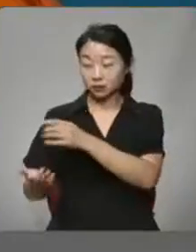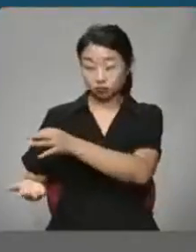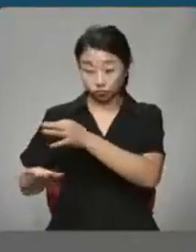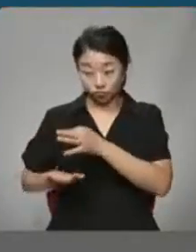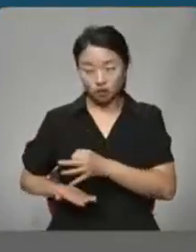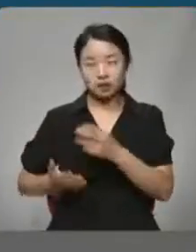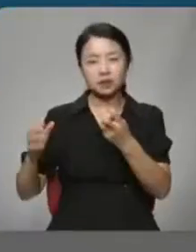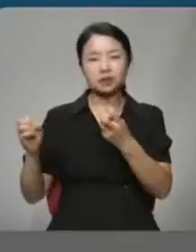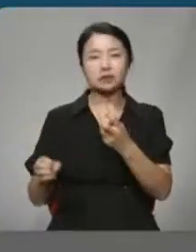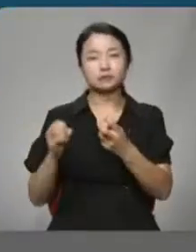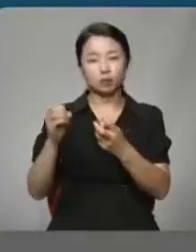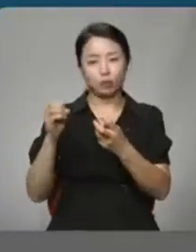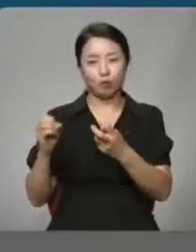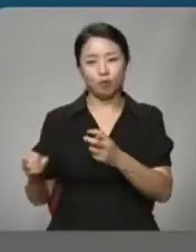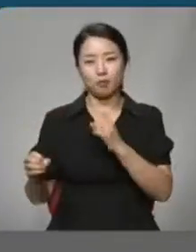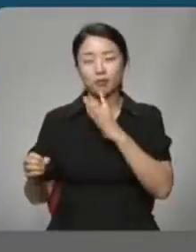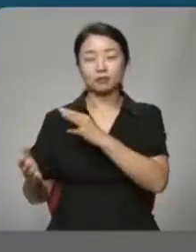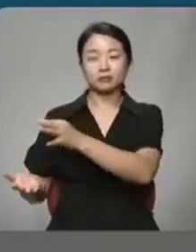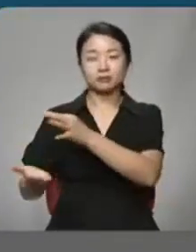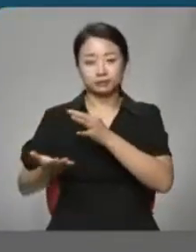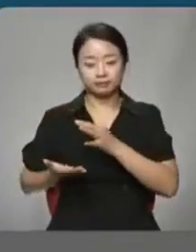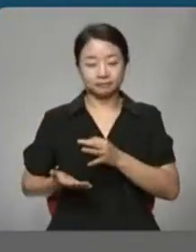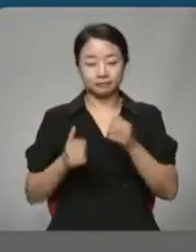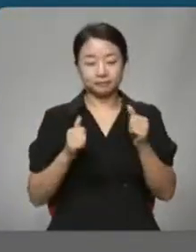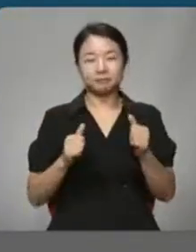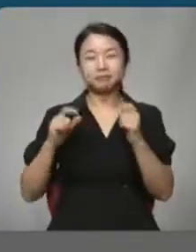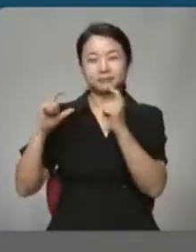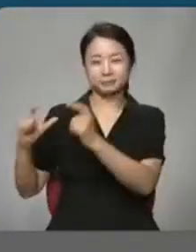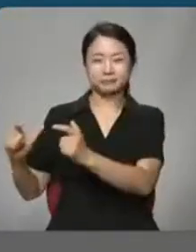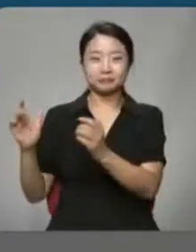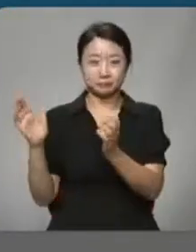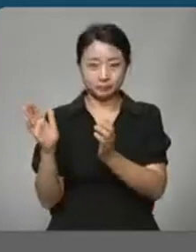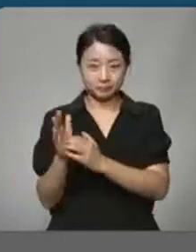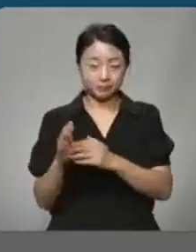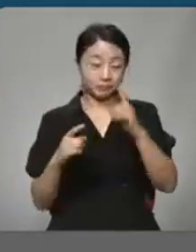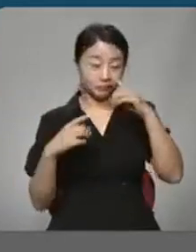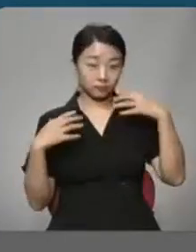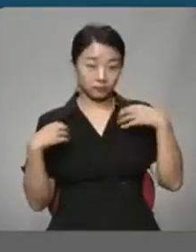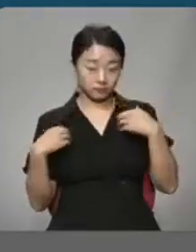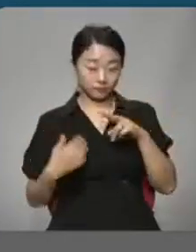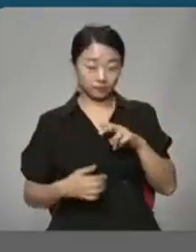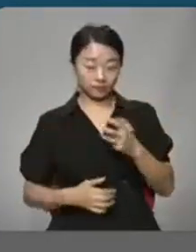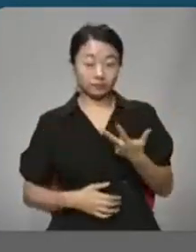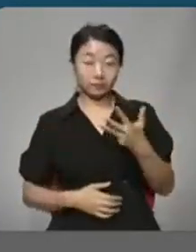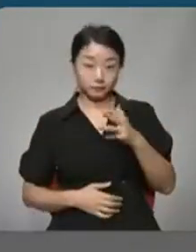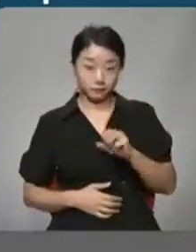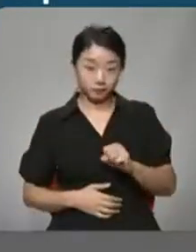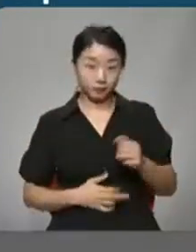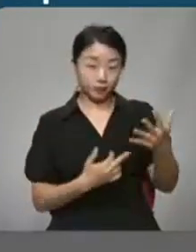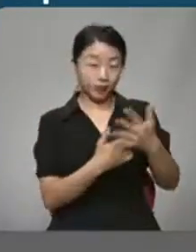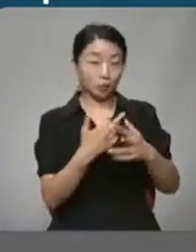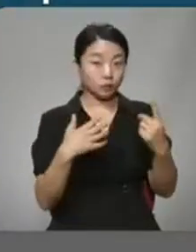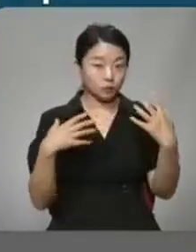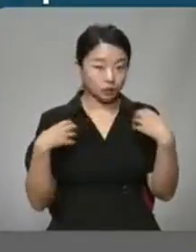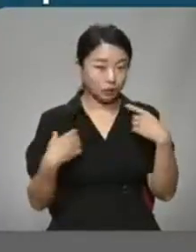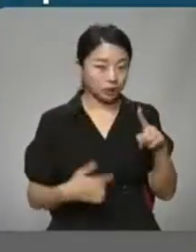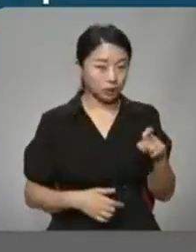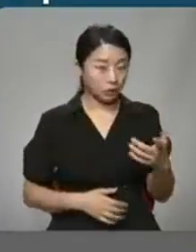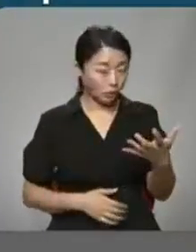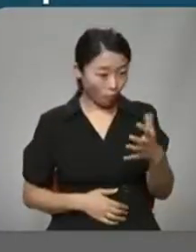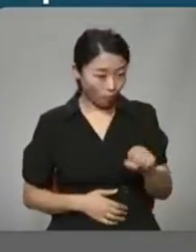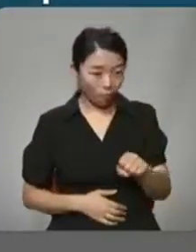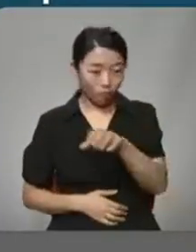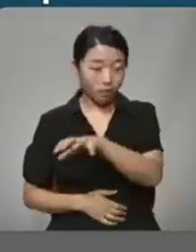책임을 20%로 제한한다고 판시했습니다. 이에 따라 정부의 28억여 원, 강원도의 15억여 원